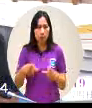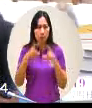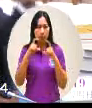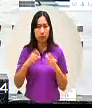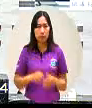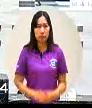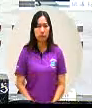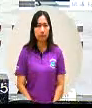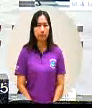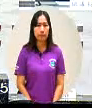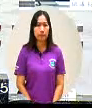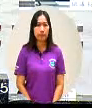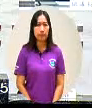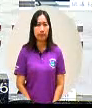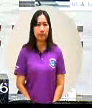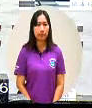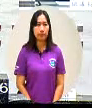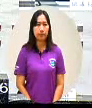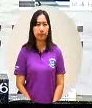来，市长当然。